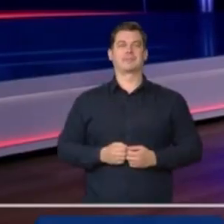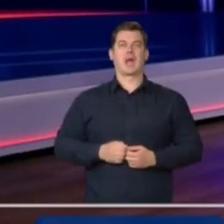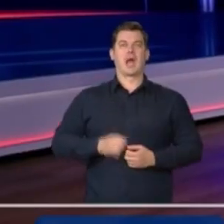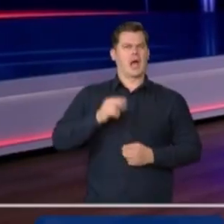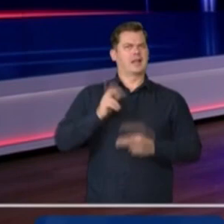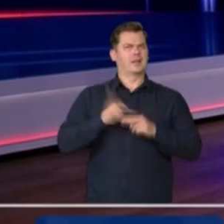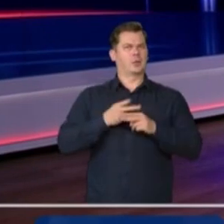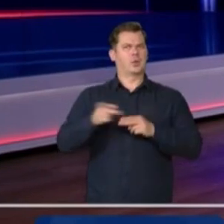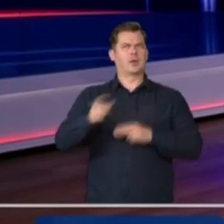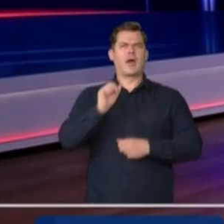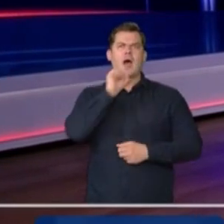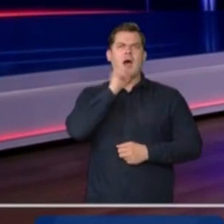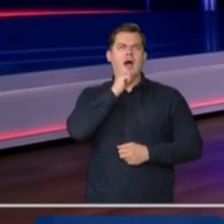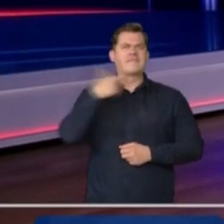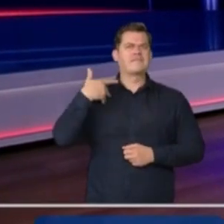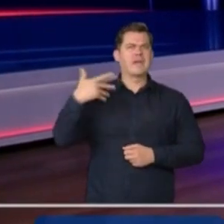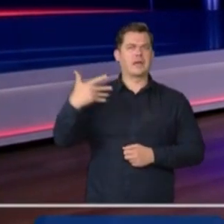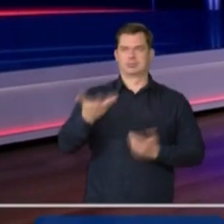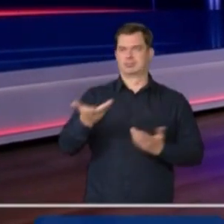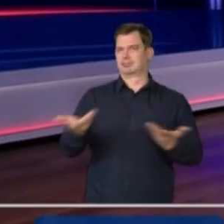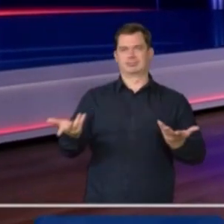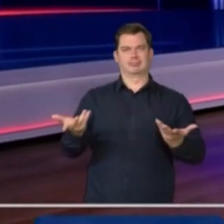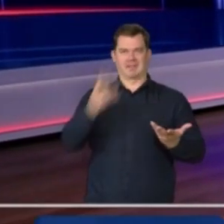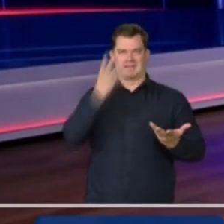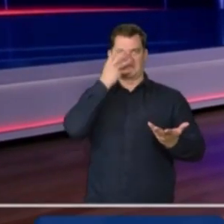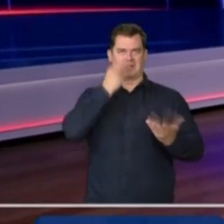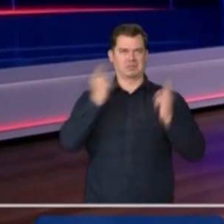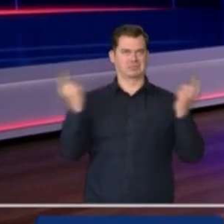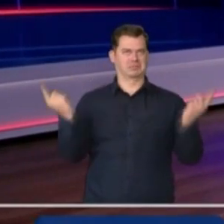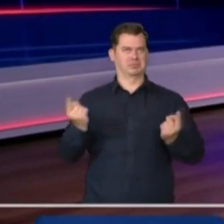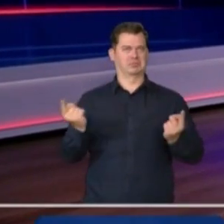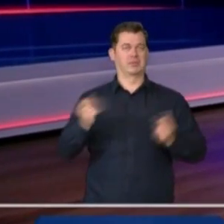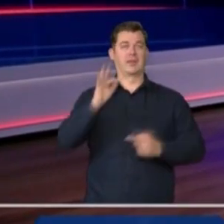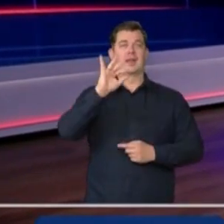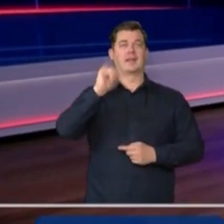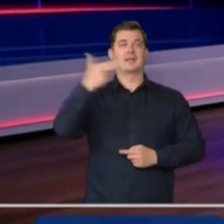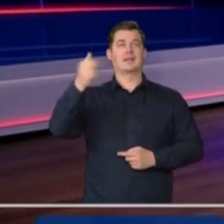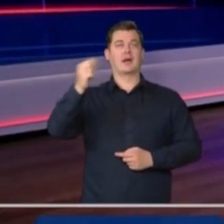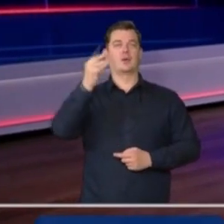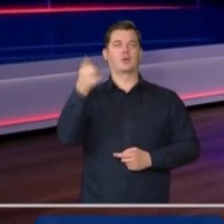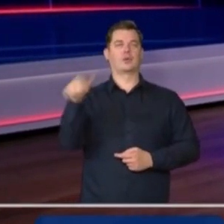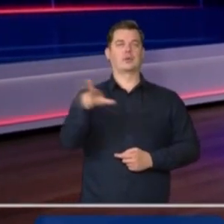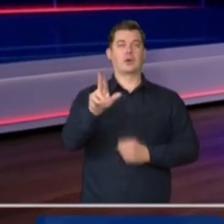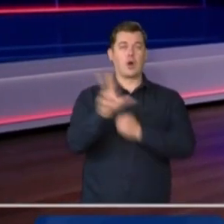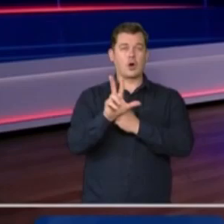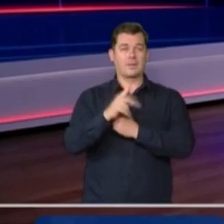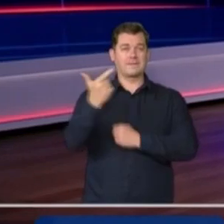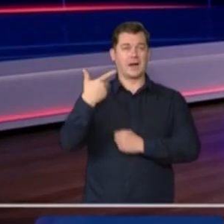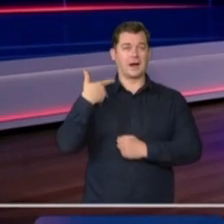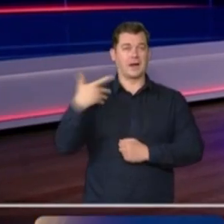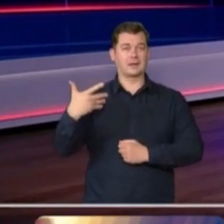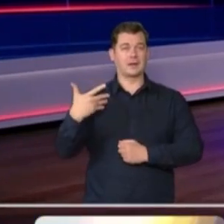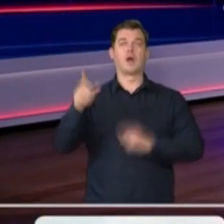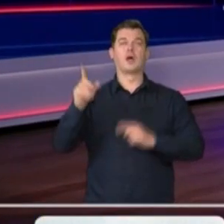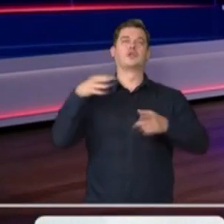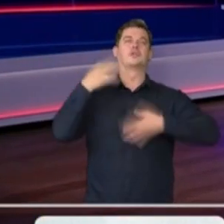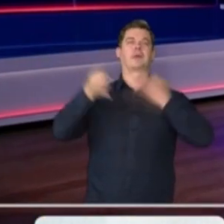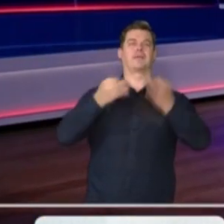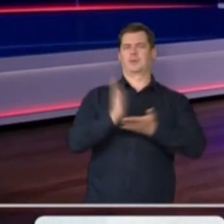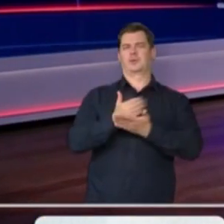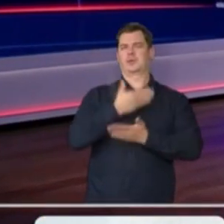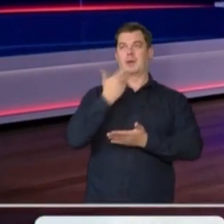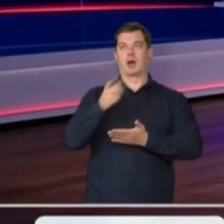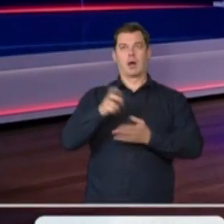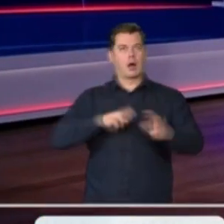mimo upływu lat nie w głowie emerytura. Najlepszym przykładem Tina Turner, która skończyła 82 lata. Co prawda nie koncertuje, ale jest